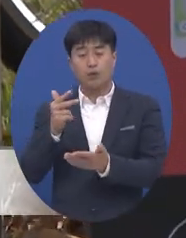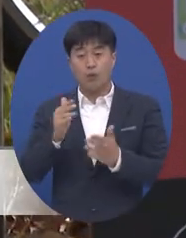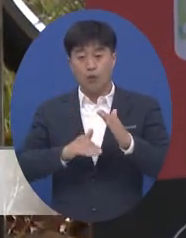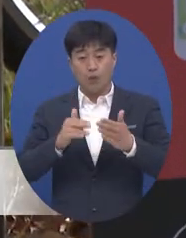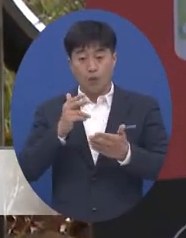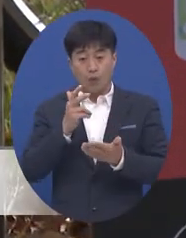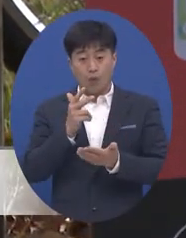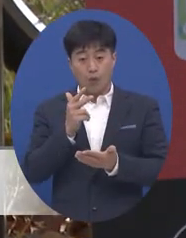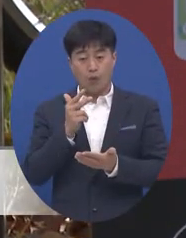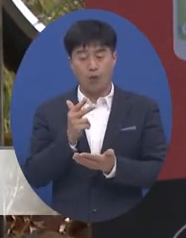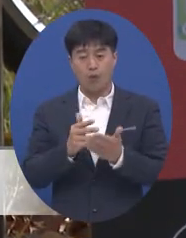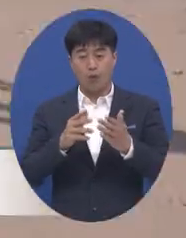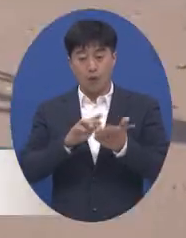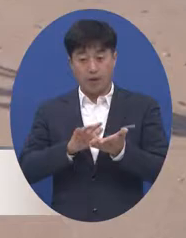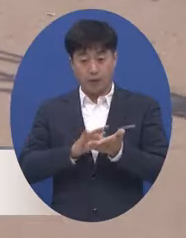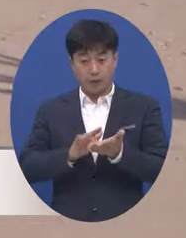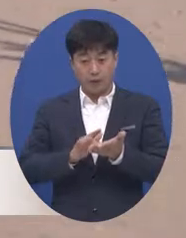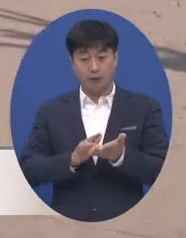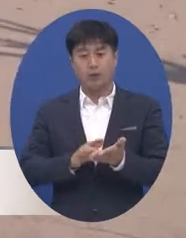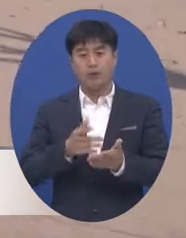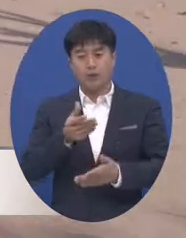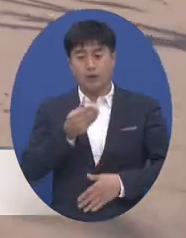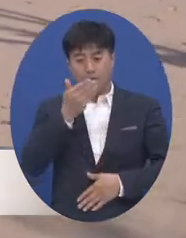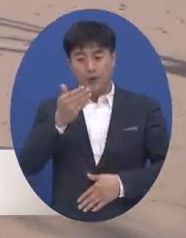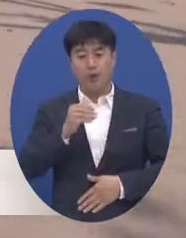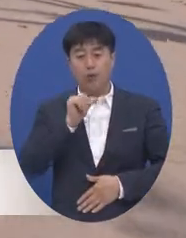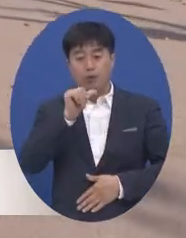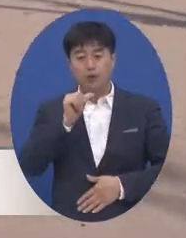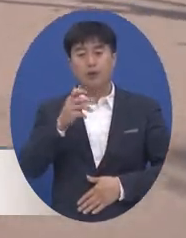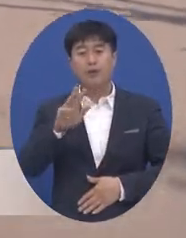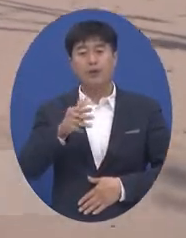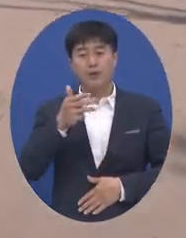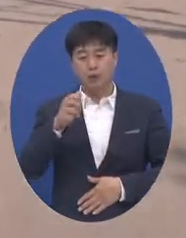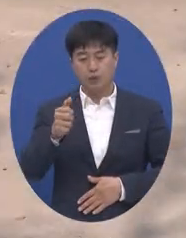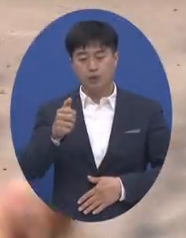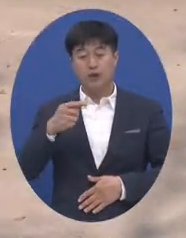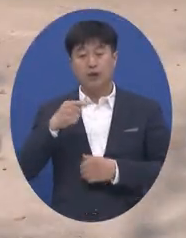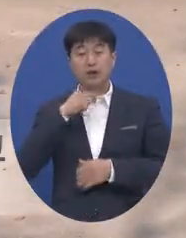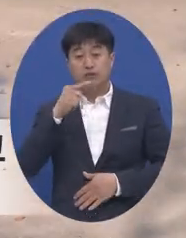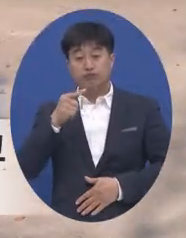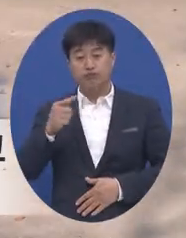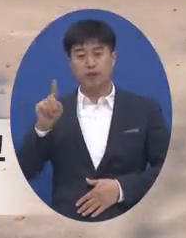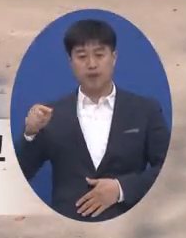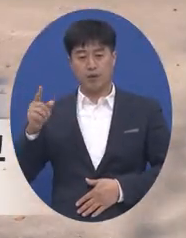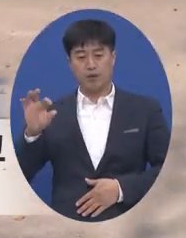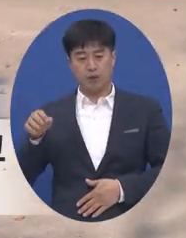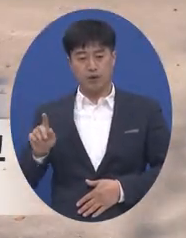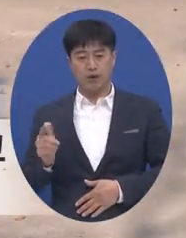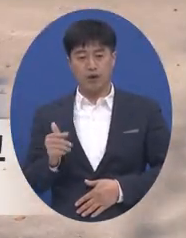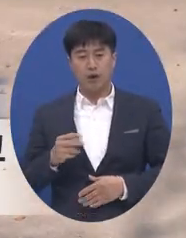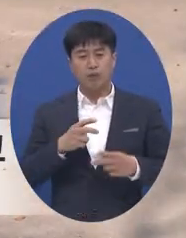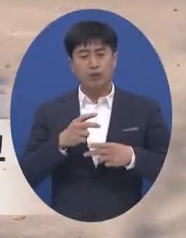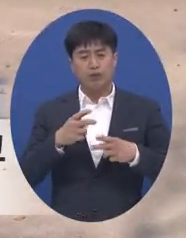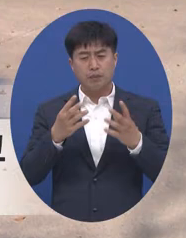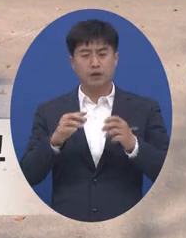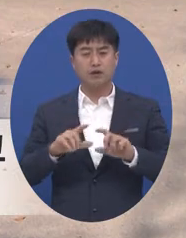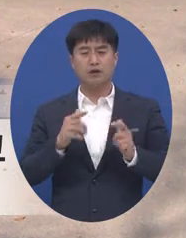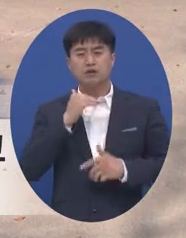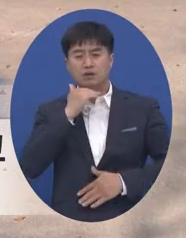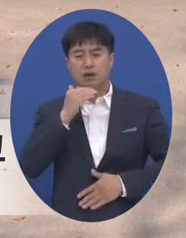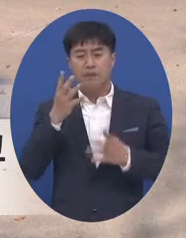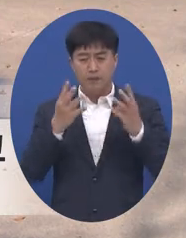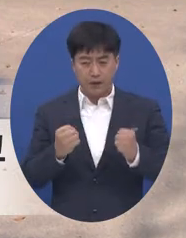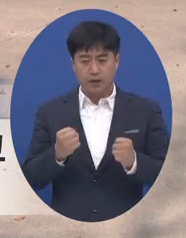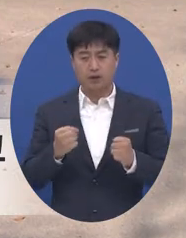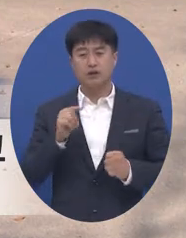있고, 요금은 기본 5분에 850원, 추가 1분당 100원입니다. 또 여기 버스가 이렇게 흔하지 않아서 또 기다리는 시간도